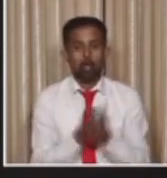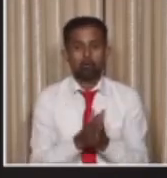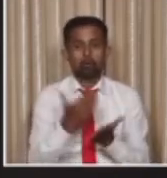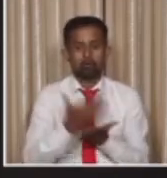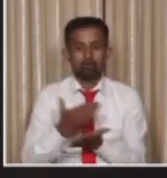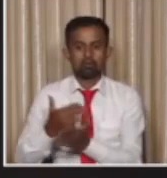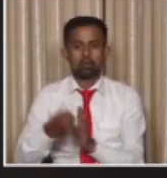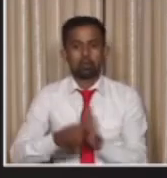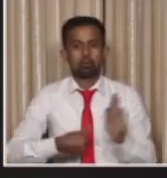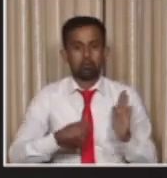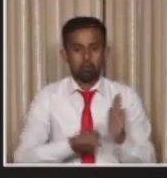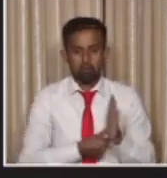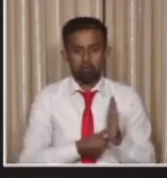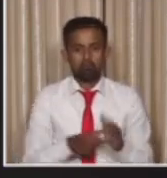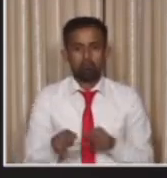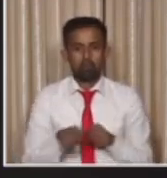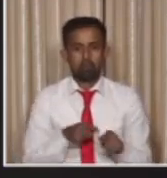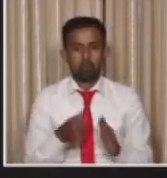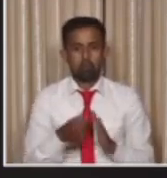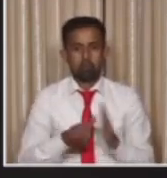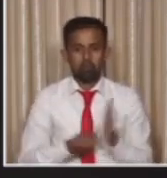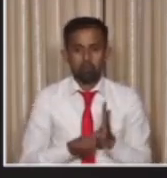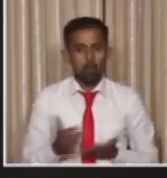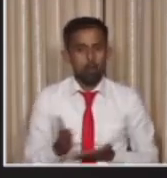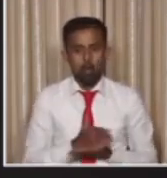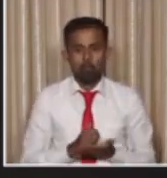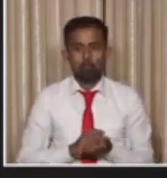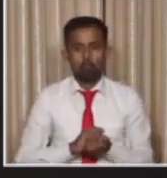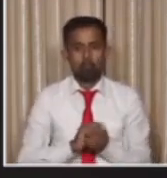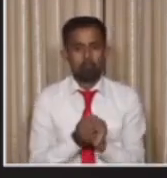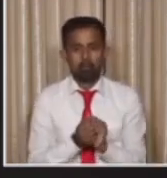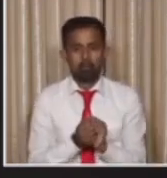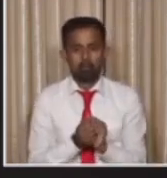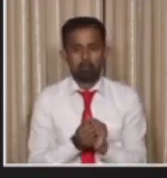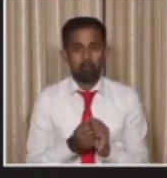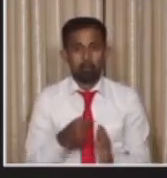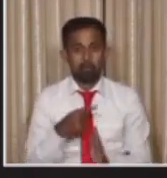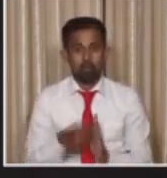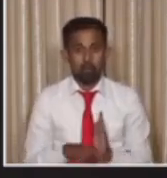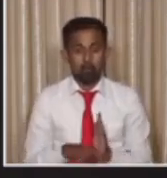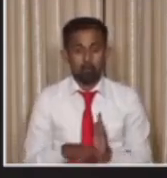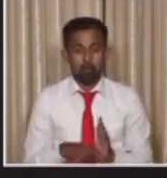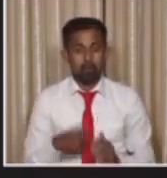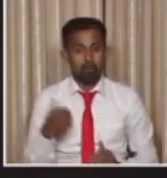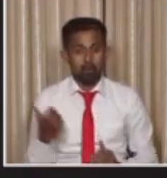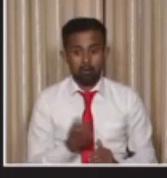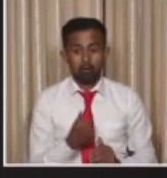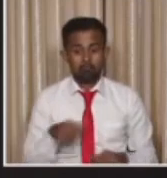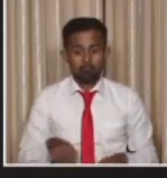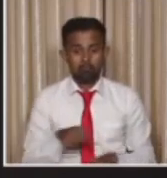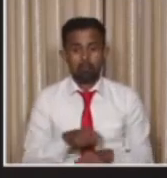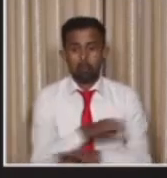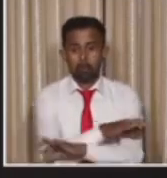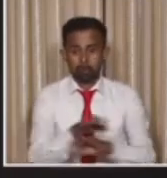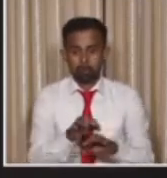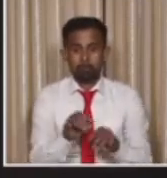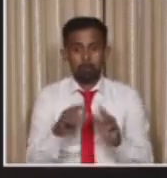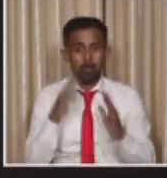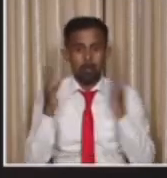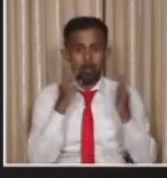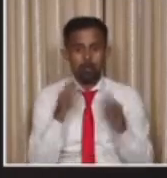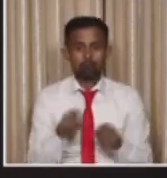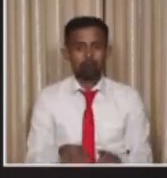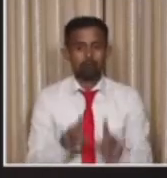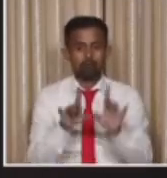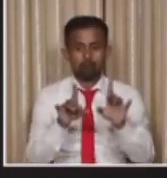නවත්වන පනත්. එහිඳ මේ පනත් සියල්ලක්ම වෙනස් විය යුතුයි මේ ලංකාවේ මේ මොඩර්න් මේ දැන් තියෙන සිස්ටම් එකට මේ ලෝකයේ යන